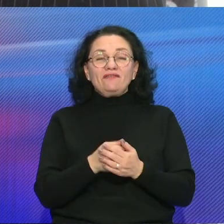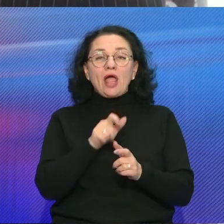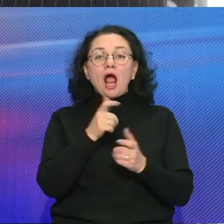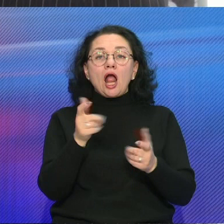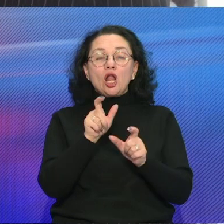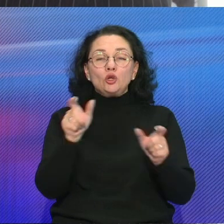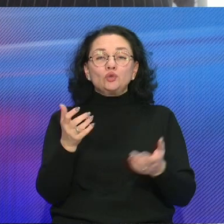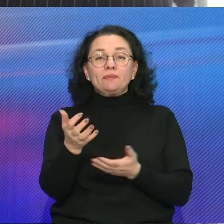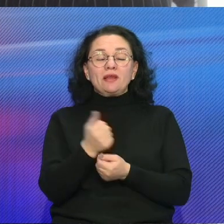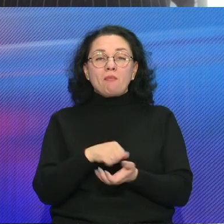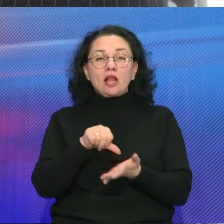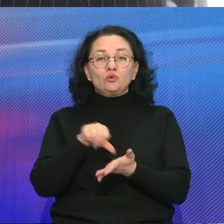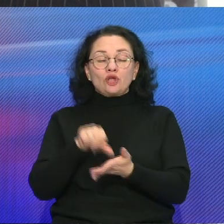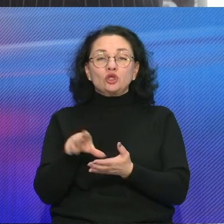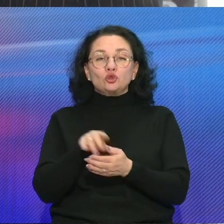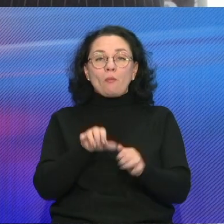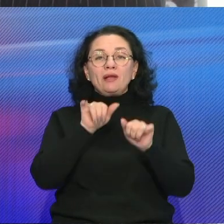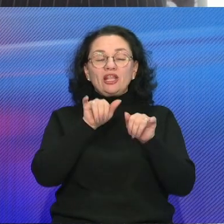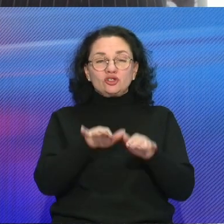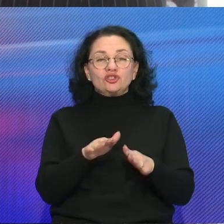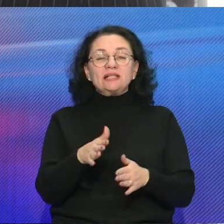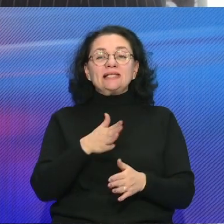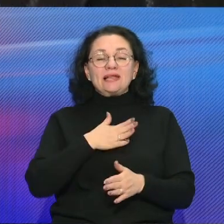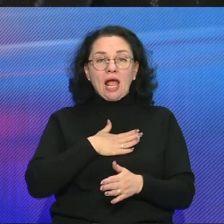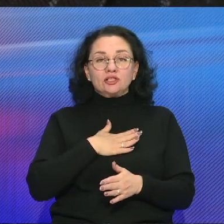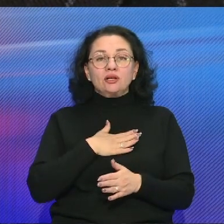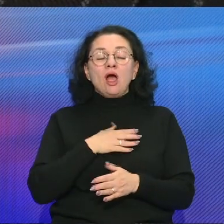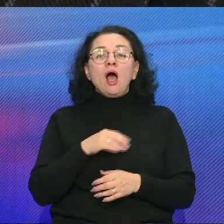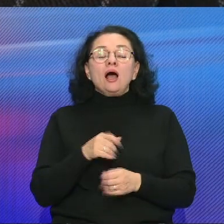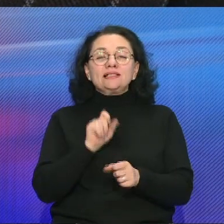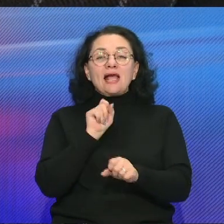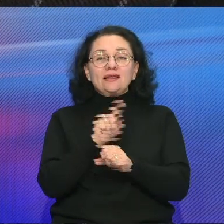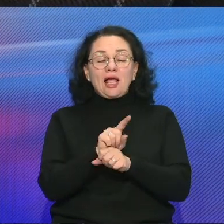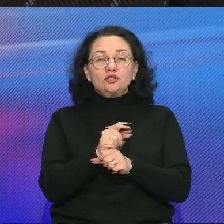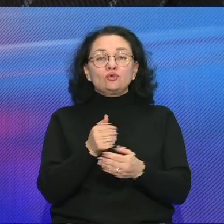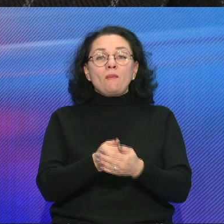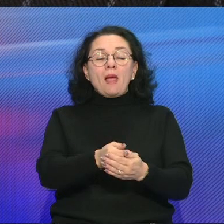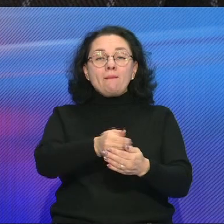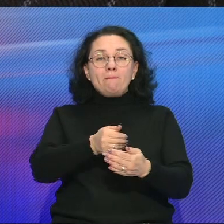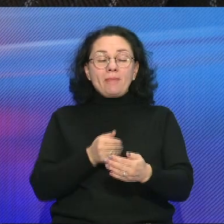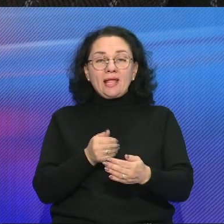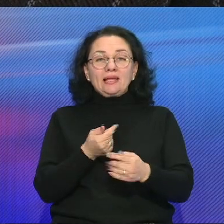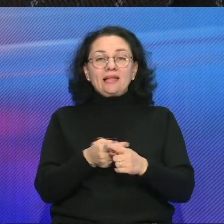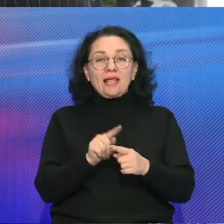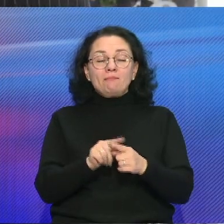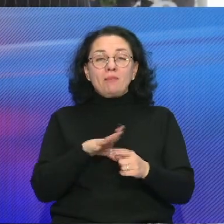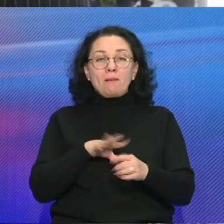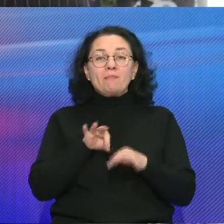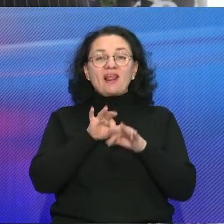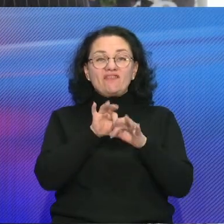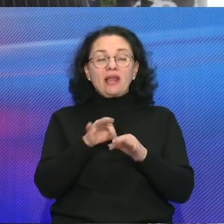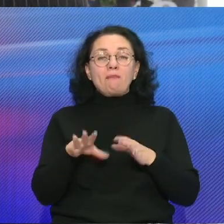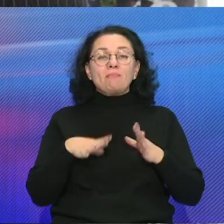достойно решить нашу общую задачу во благо нашей страны, во благо нашего народа. Мы накануне провели определенную подготовительную работу,